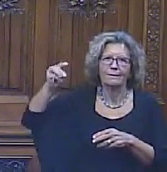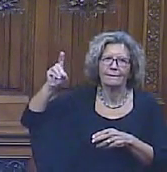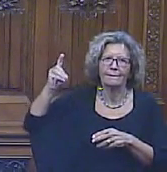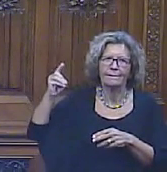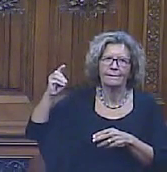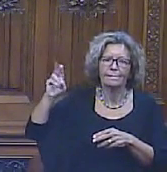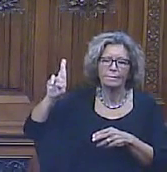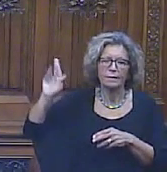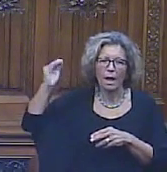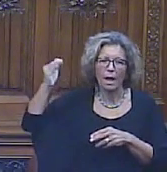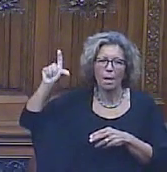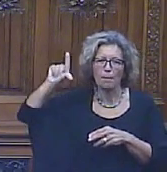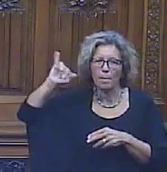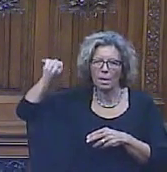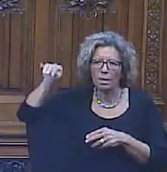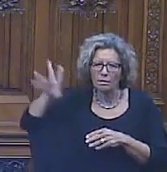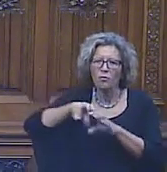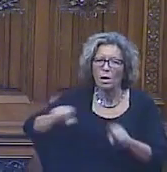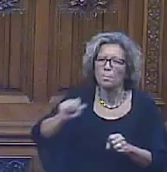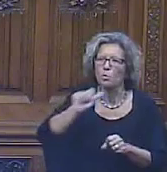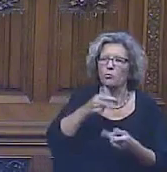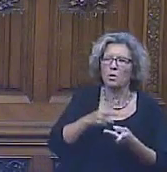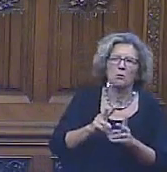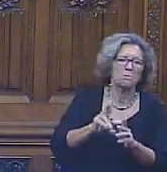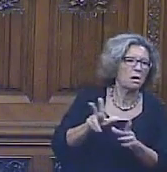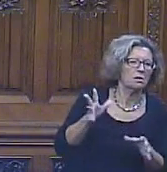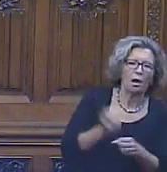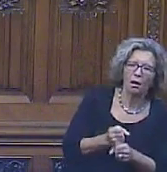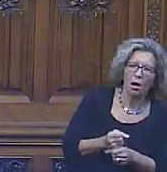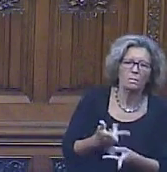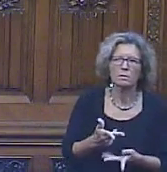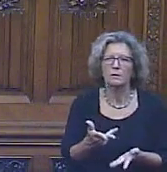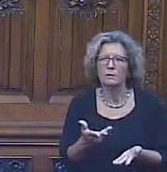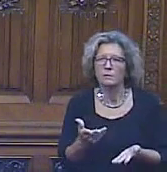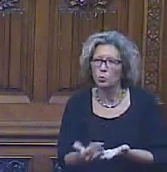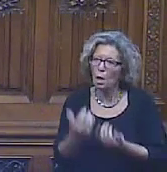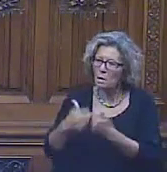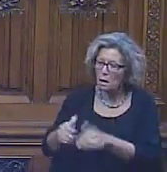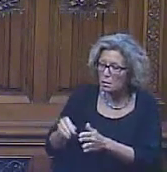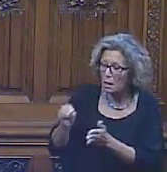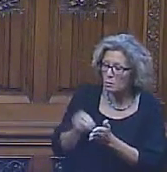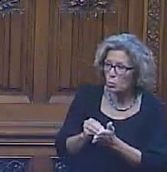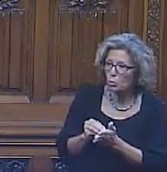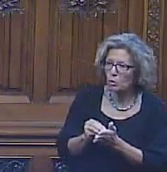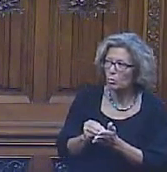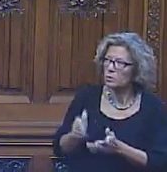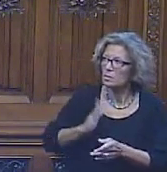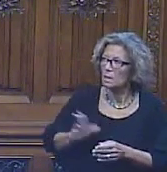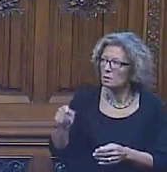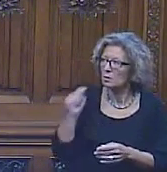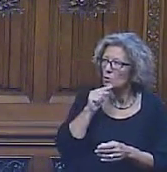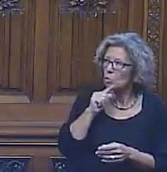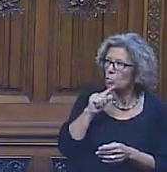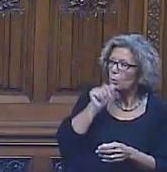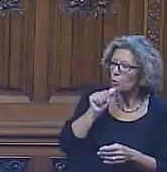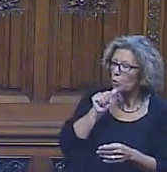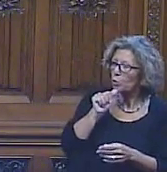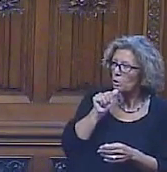Dublin-Vereinbarung, mit Füßen getreten. Es wird nicht durchgesetzt. Und dann erzählt man uns noch seitens der Roten, der